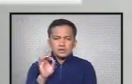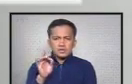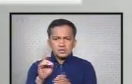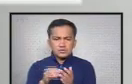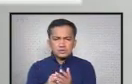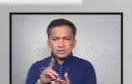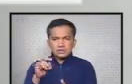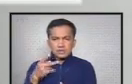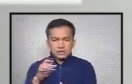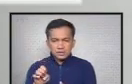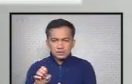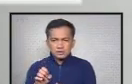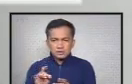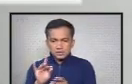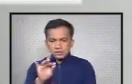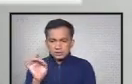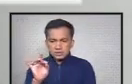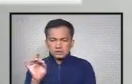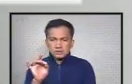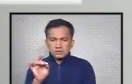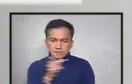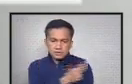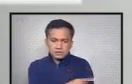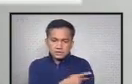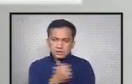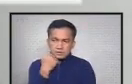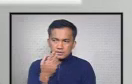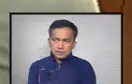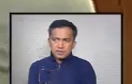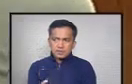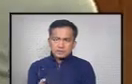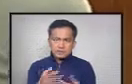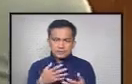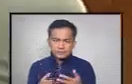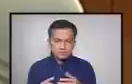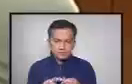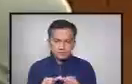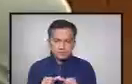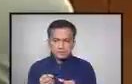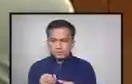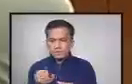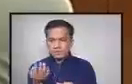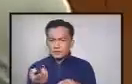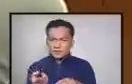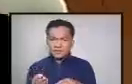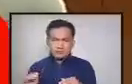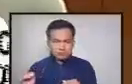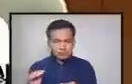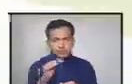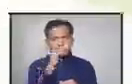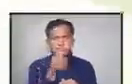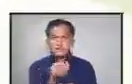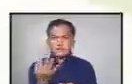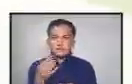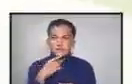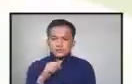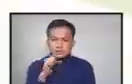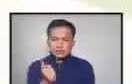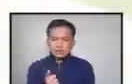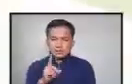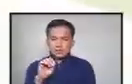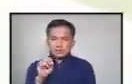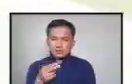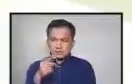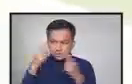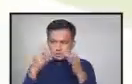cases. 800 sa mga pasyente ang nasawi. Sa kabila ng patuloy na pagtaas ng kaso, pinagtibay ng Department of Health ang